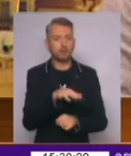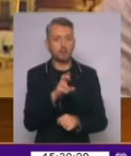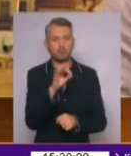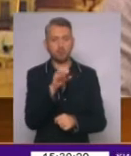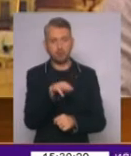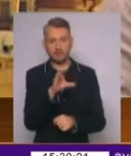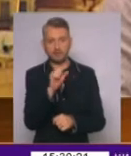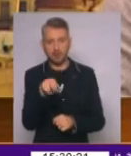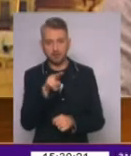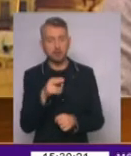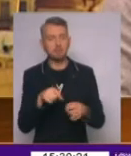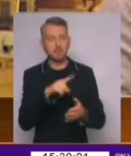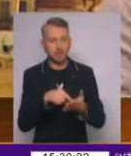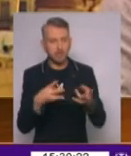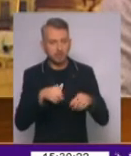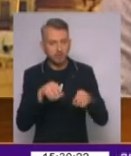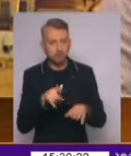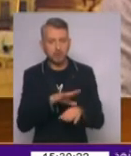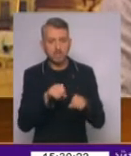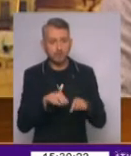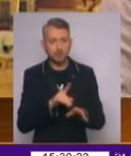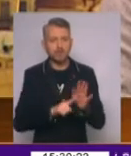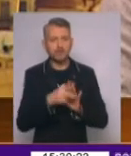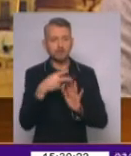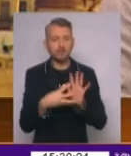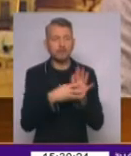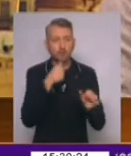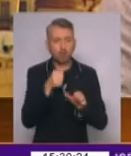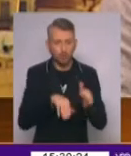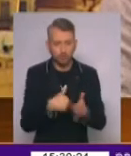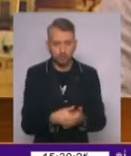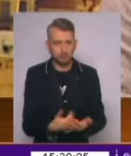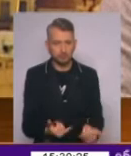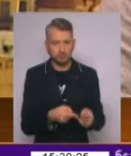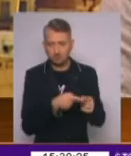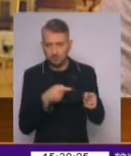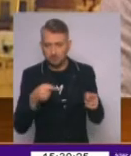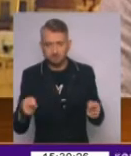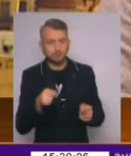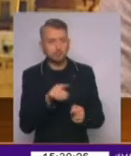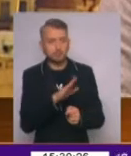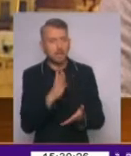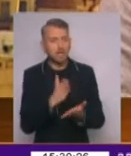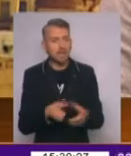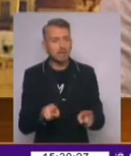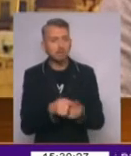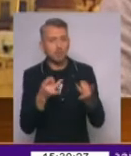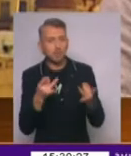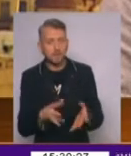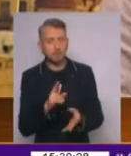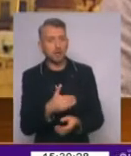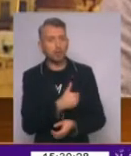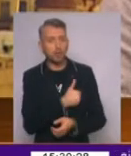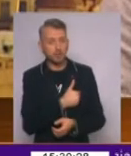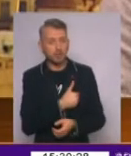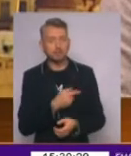Питання треба вирішувати, воно не вирішується з 2009 року. Угу. Так що воно не є таким простим, як хотілося